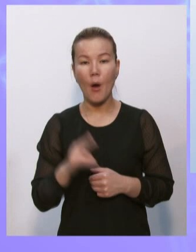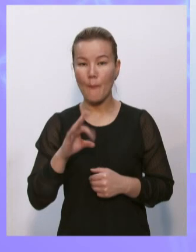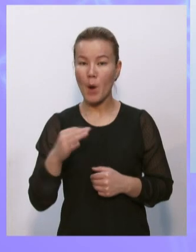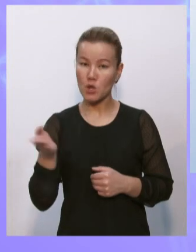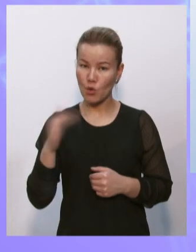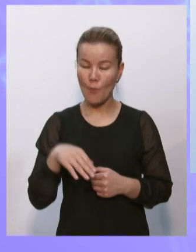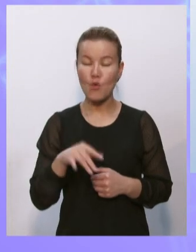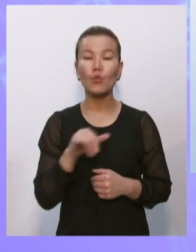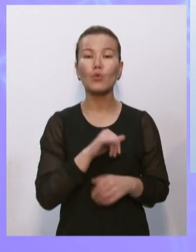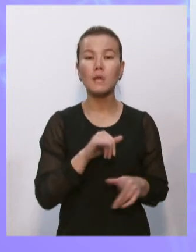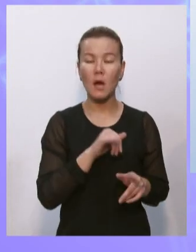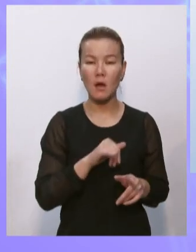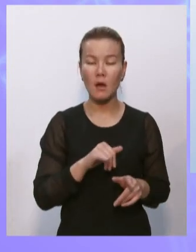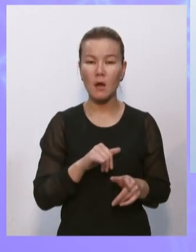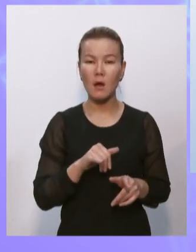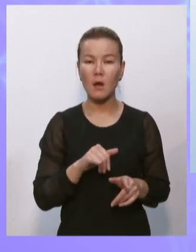пойдем куда?